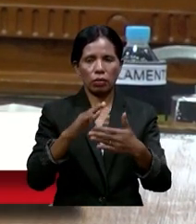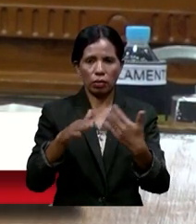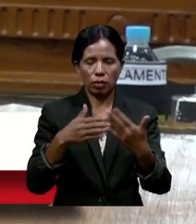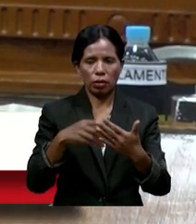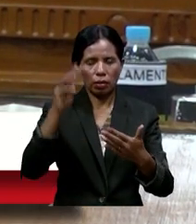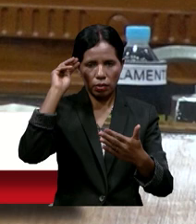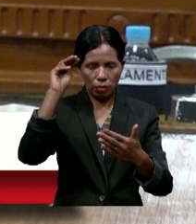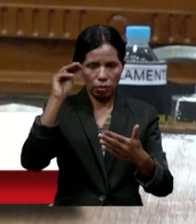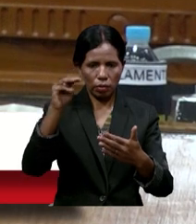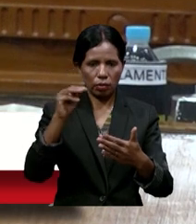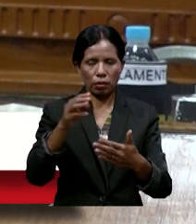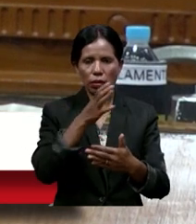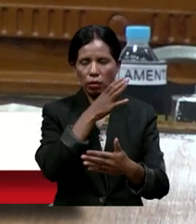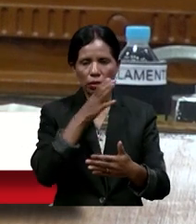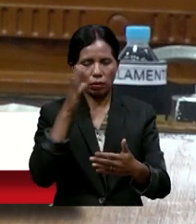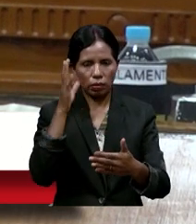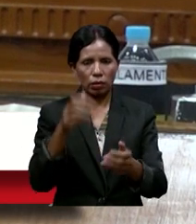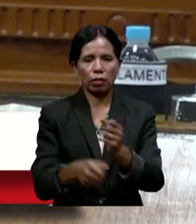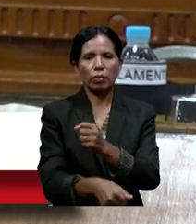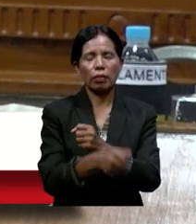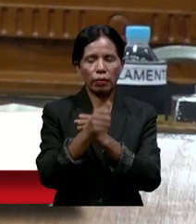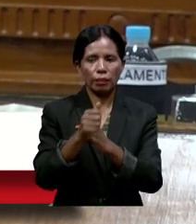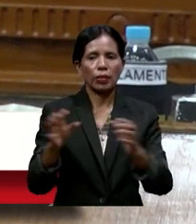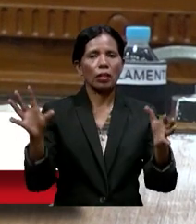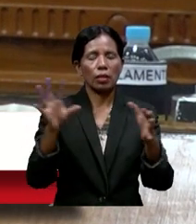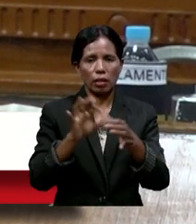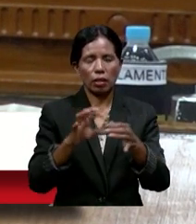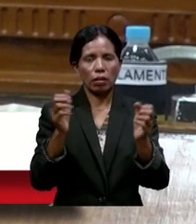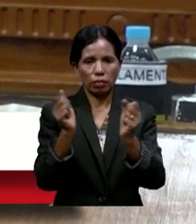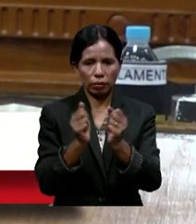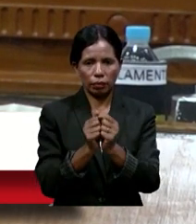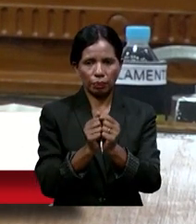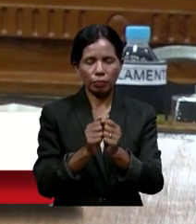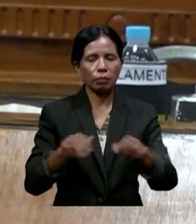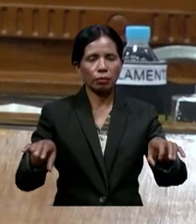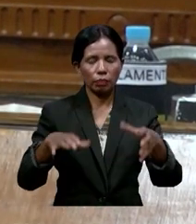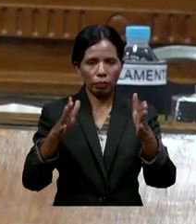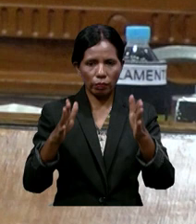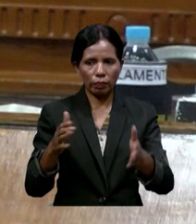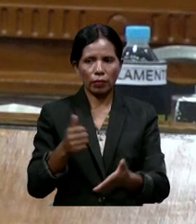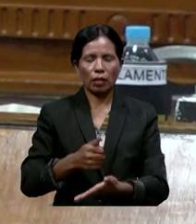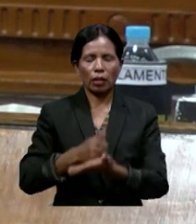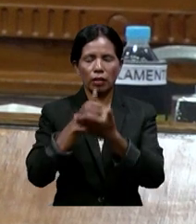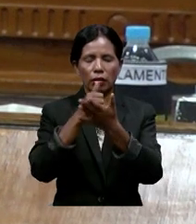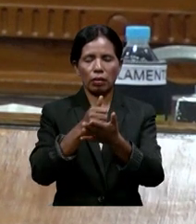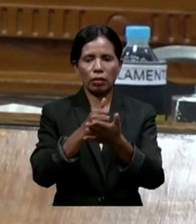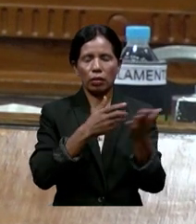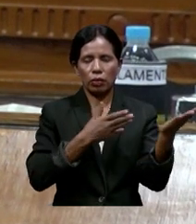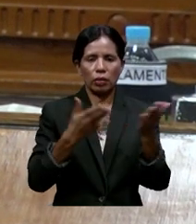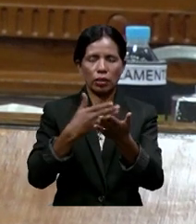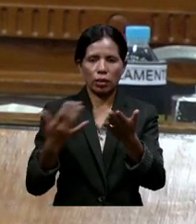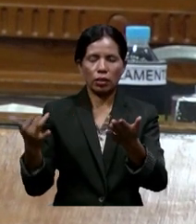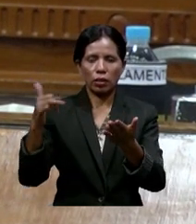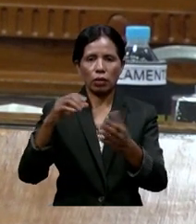ministro agricultura e pesca liga ho servisu sira atendimento ba importasaun sira